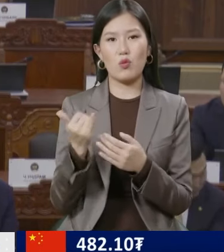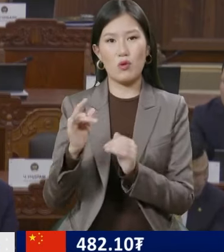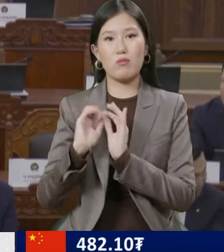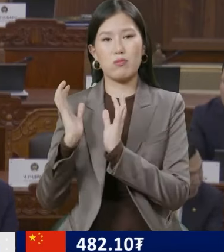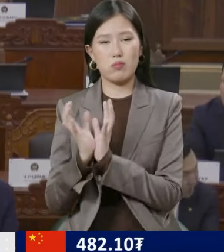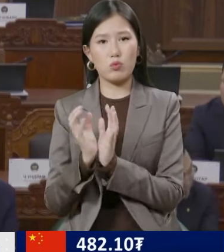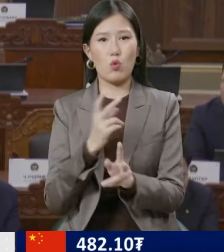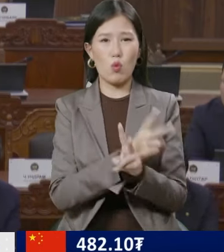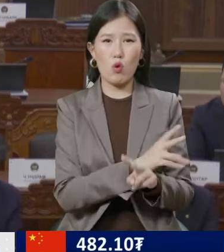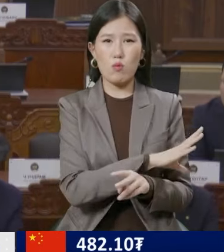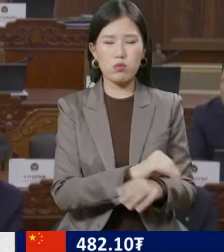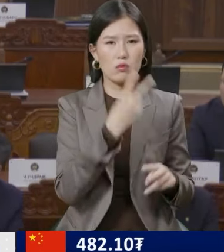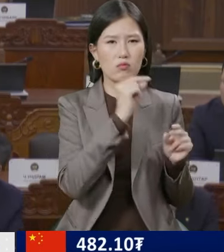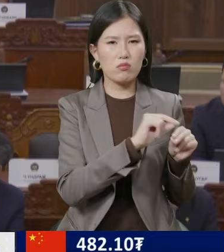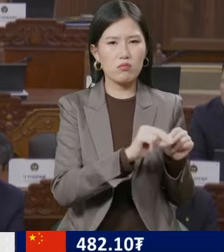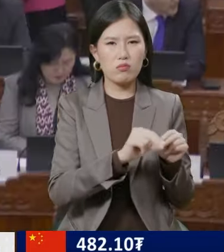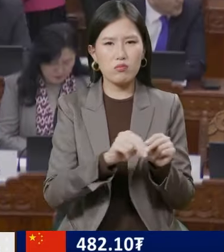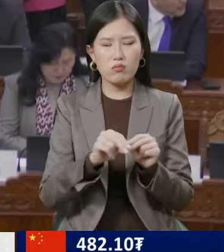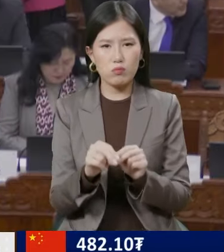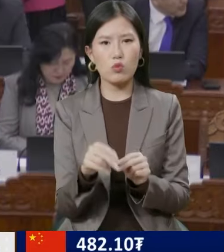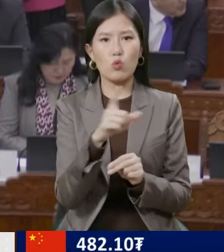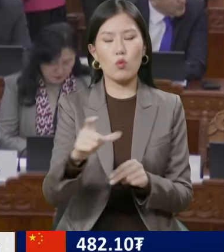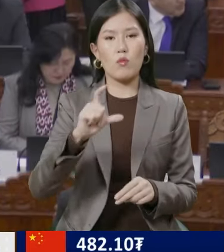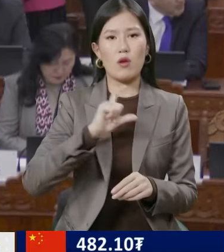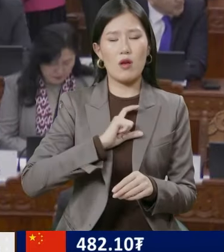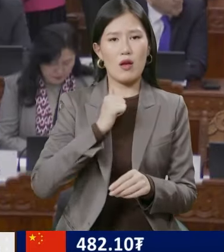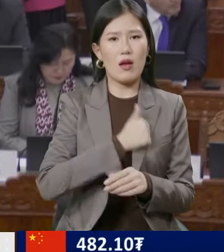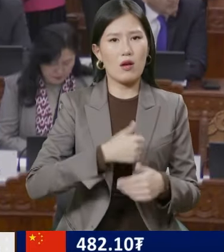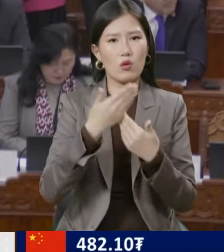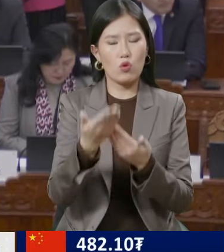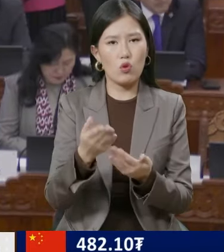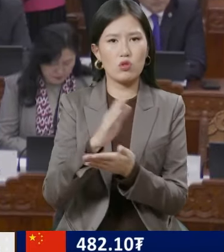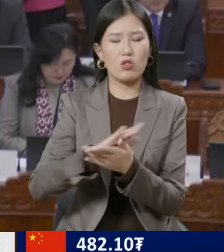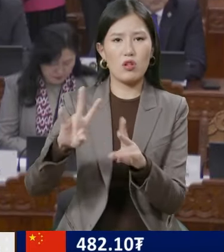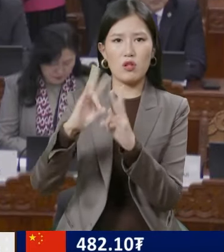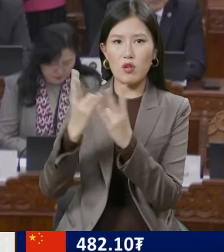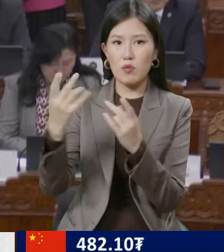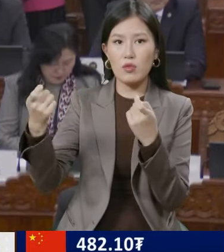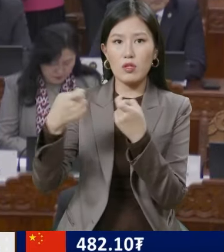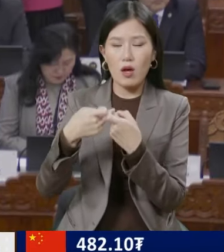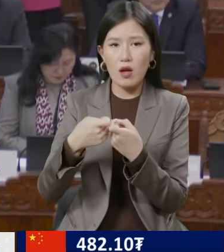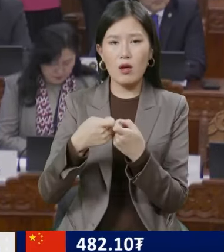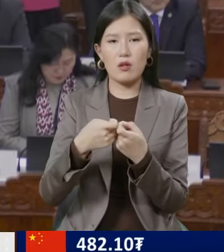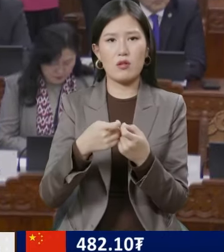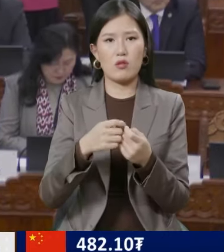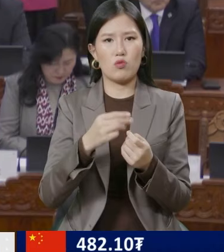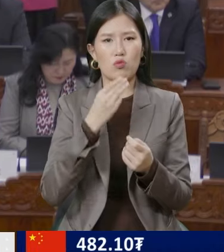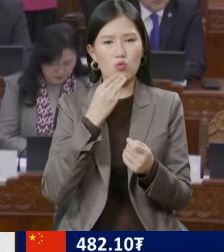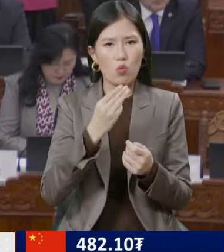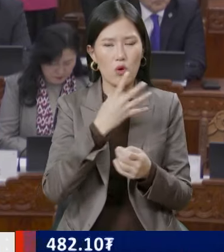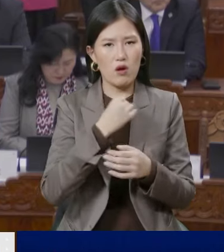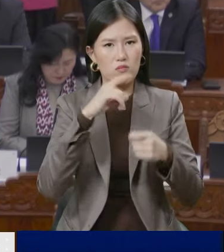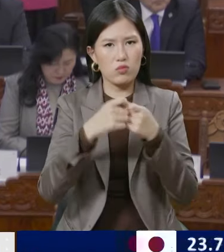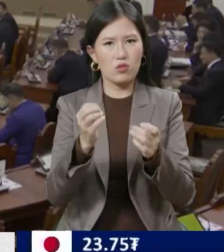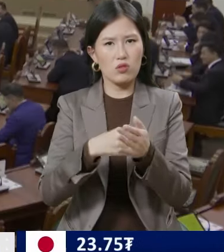эрхийн зөрчилгүй цаг үеийн орчин нөхцлөө дагсан хууль эргэцүүлэн орчинтэй нийгэмдээ тэг шудраг үйлчилдэг хуультай болох 3 зорилго